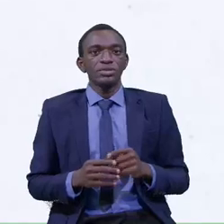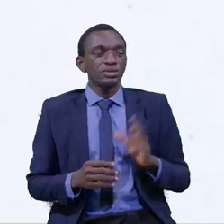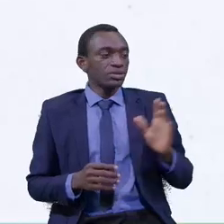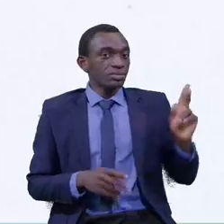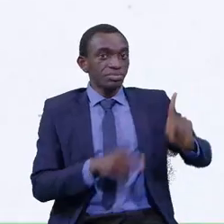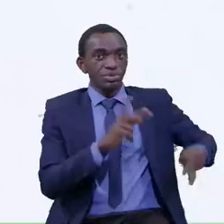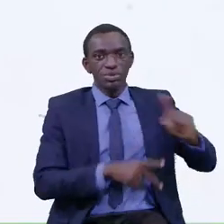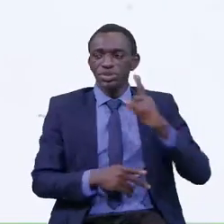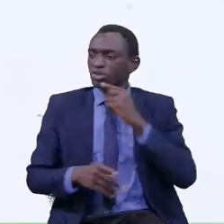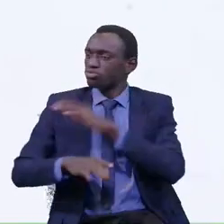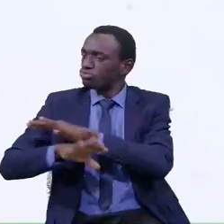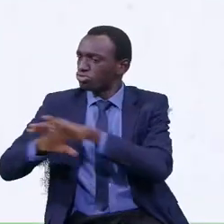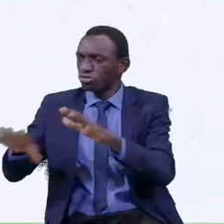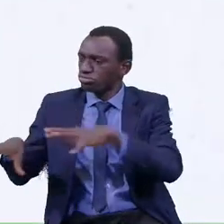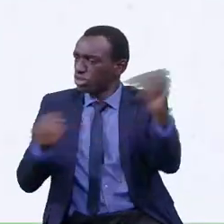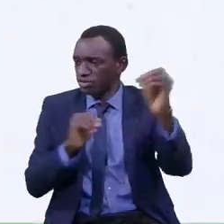ont dit